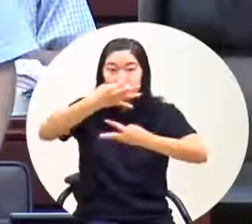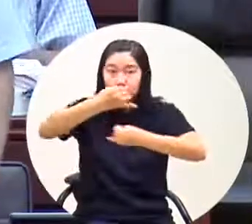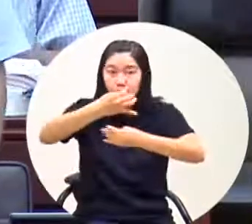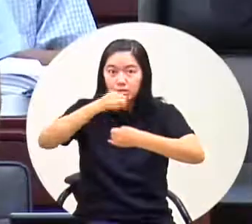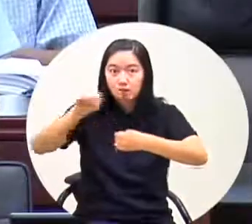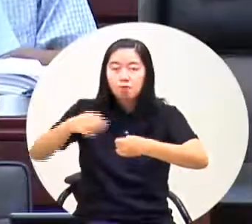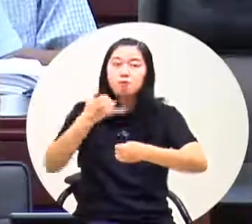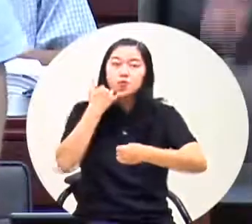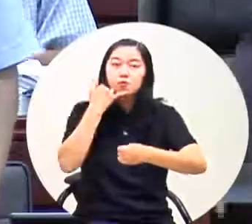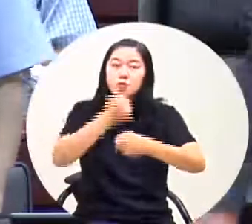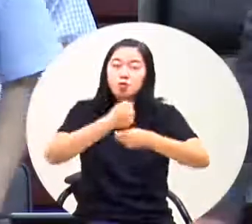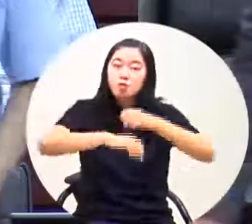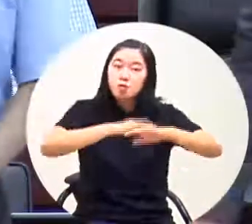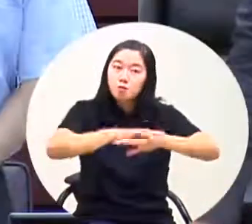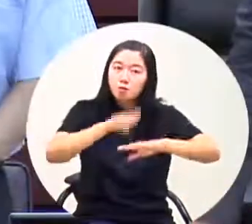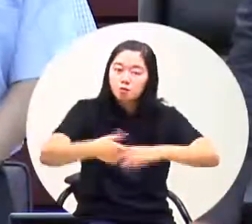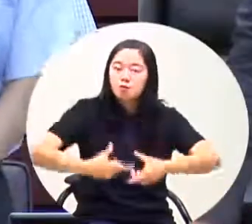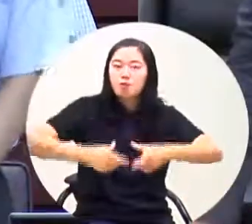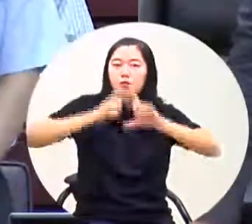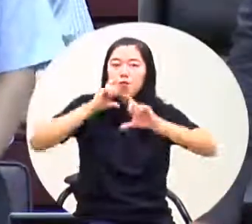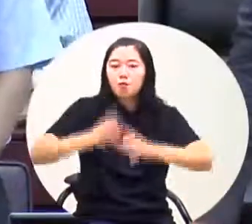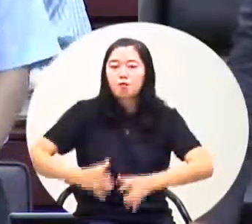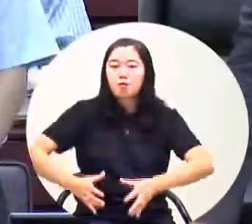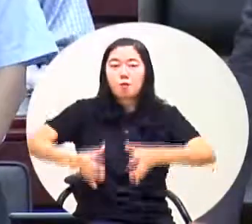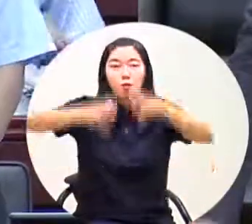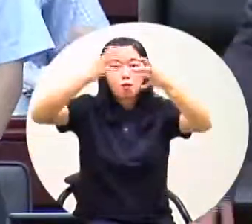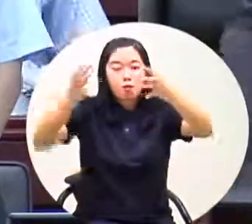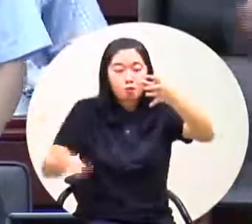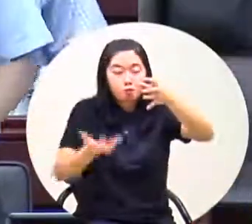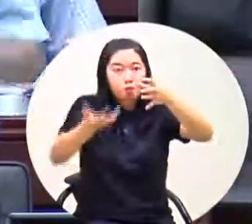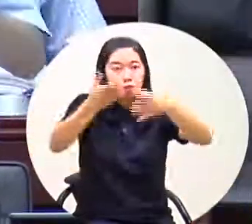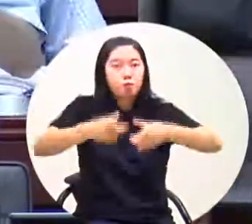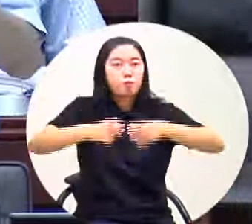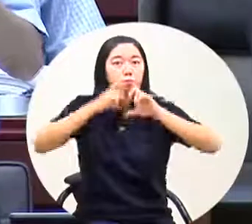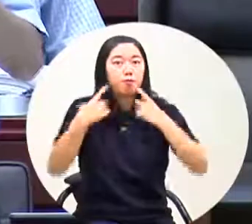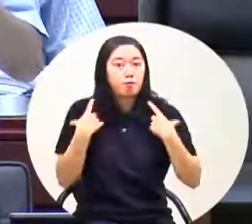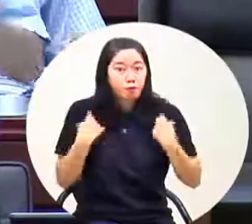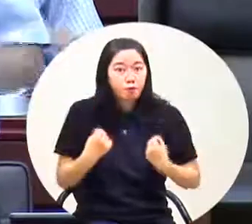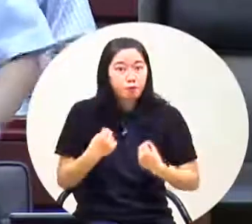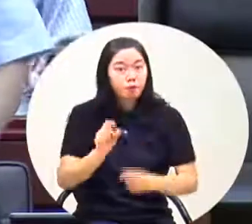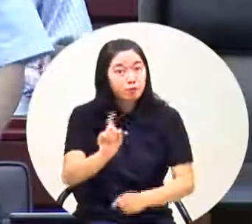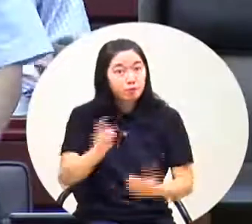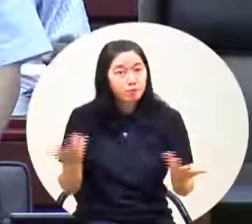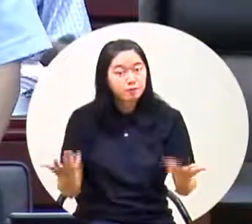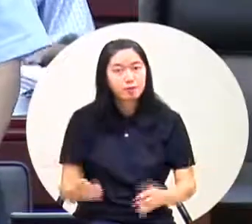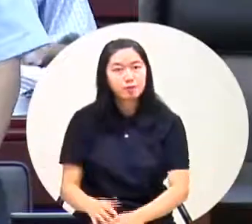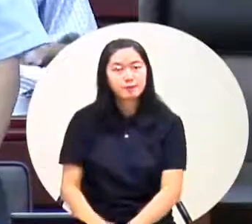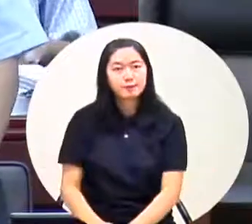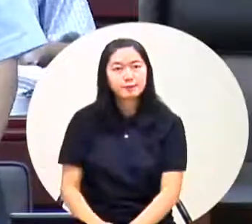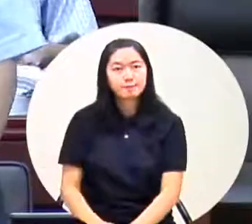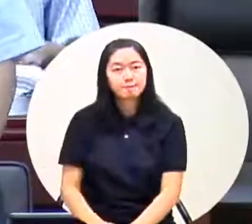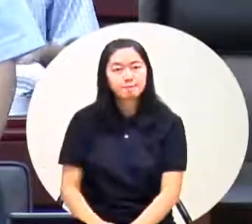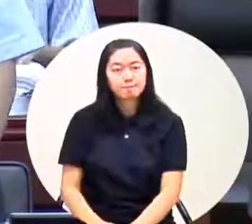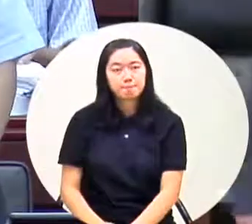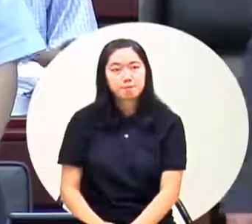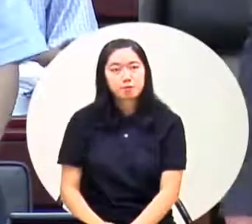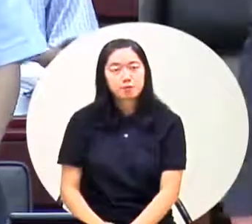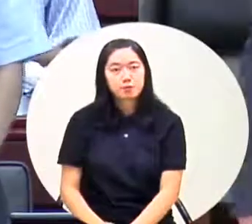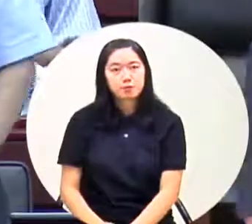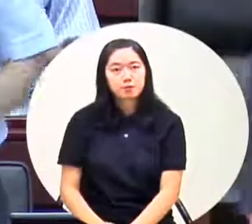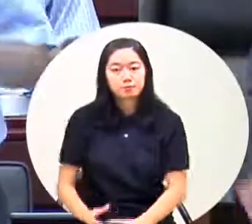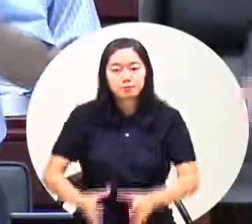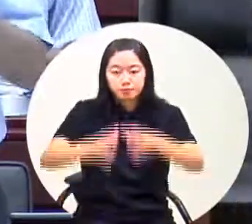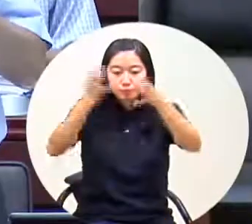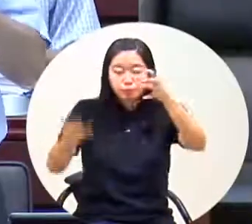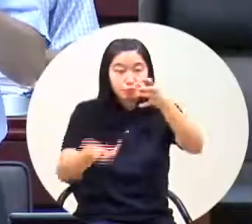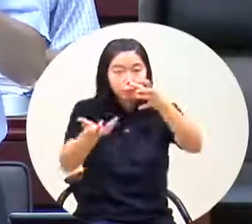完成，然后真的恢复我们焚化炉的焚化量。 好，谢谢那个谢谢议员关心有关焚化炉这个